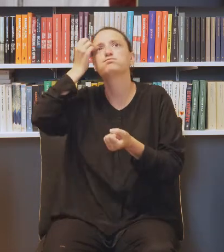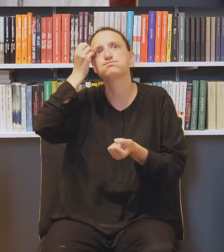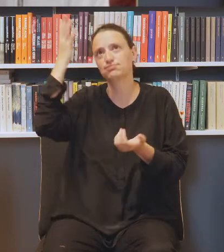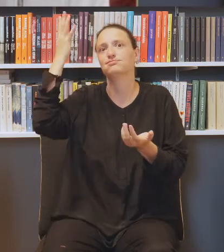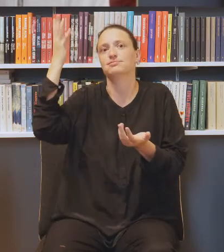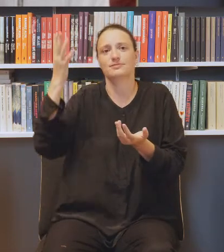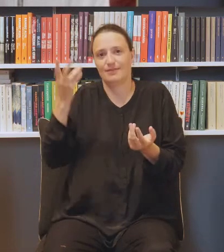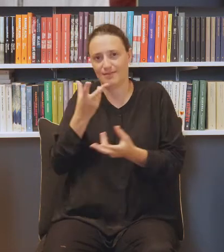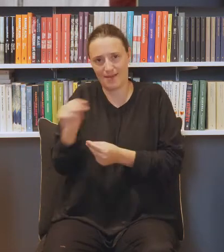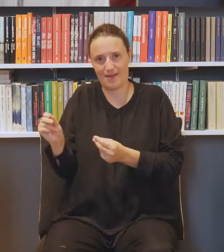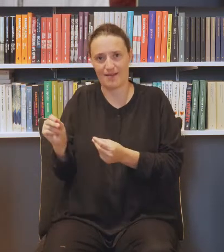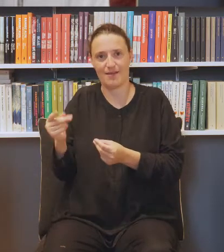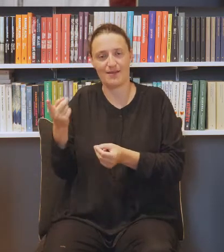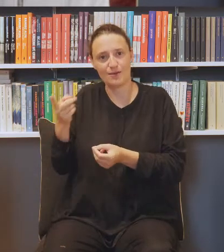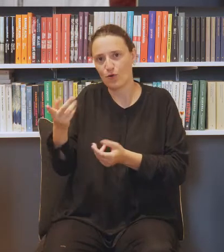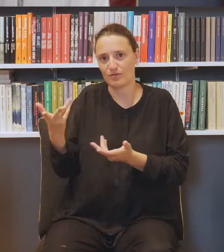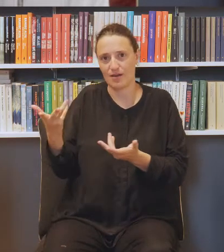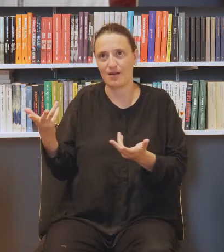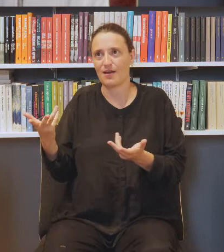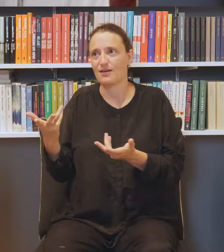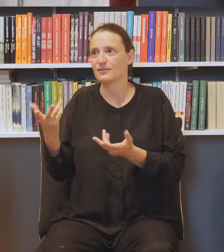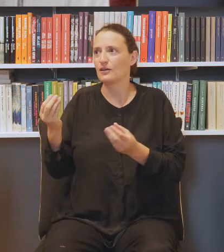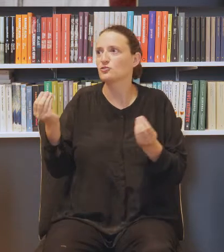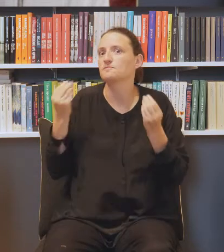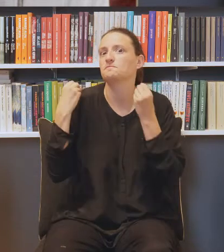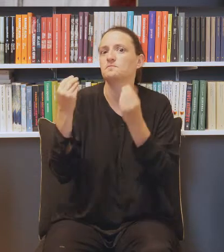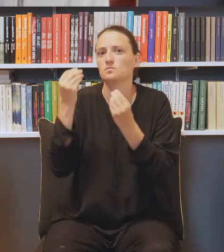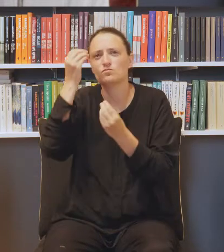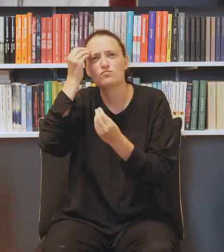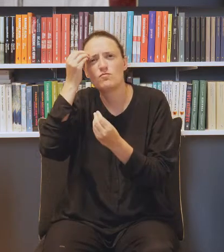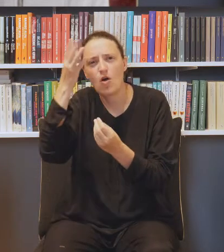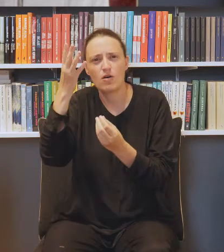jakaś postać, która jest zupełnie nieprzeciętna,